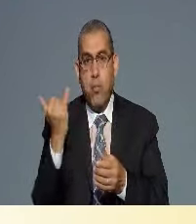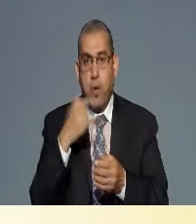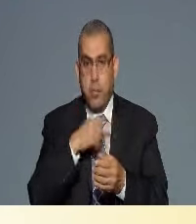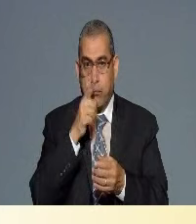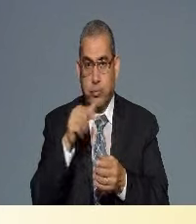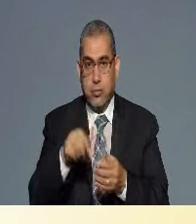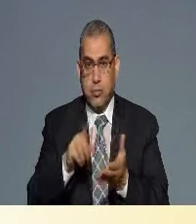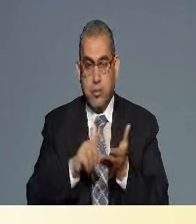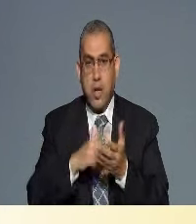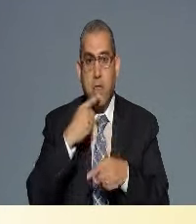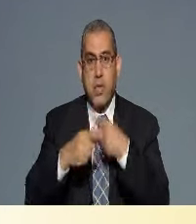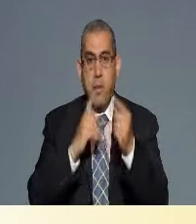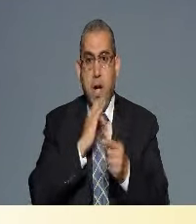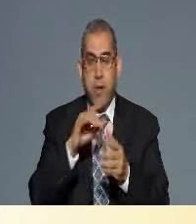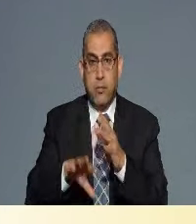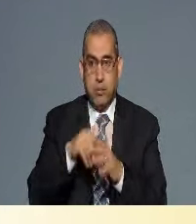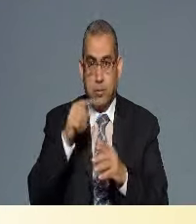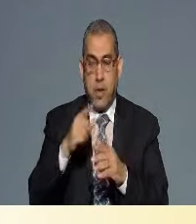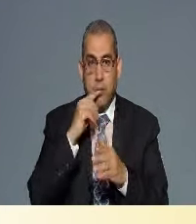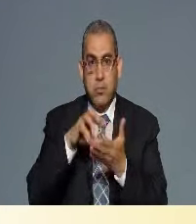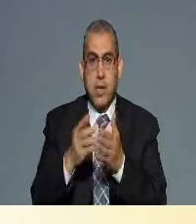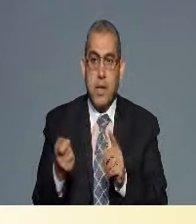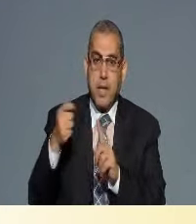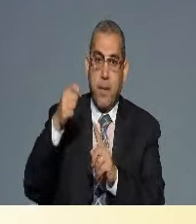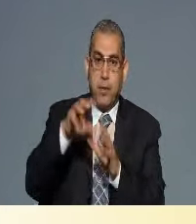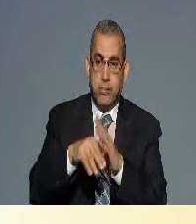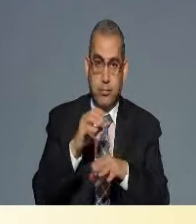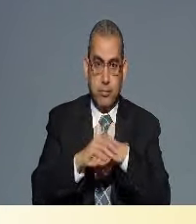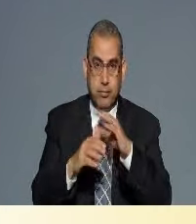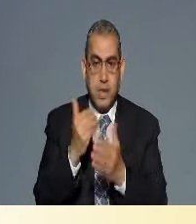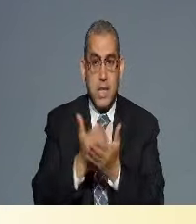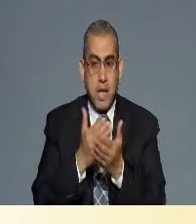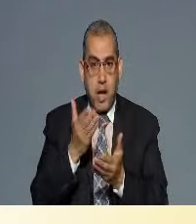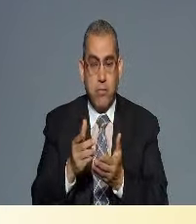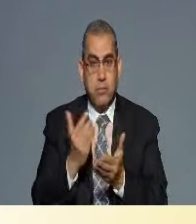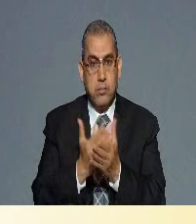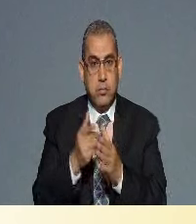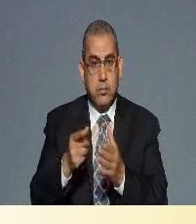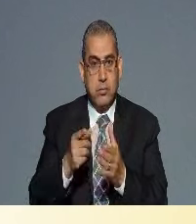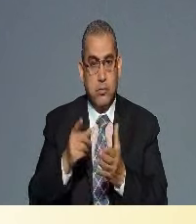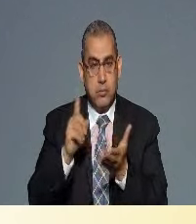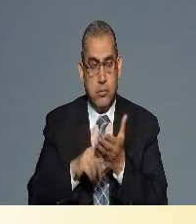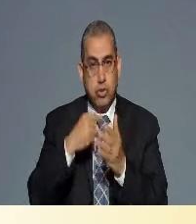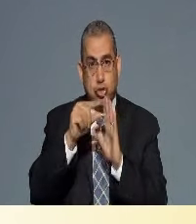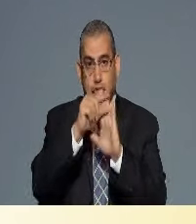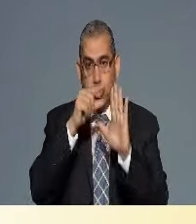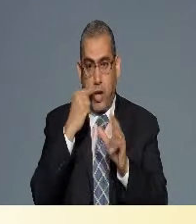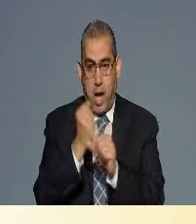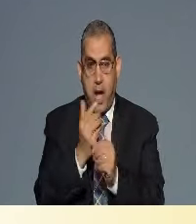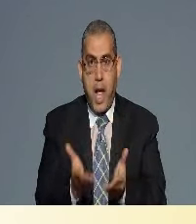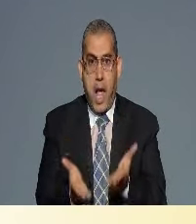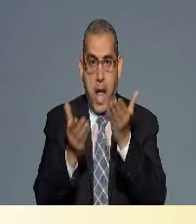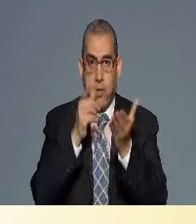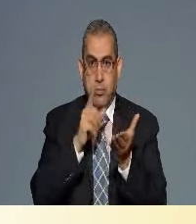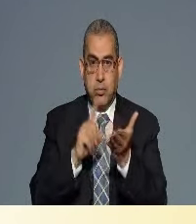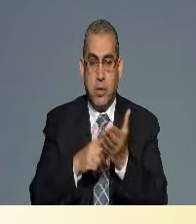وهو دايما لما بنتكلم عن هرم القيمة المضافة من الناحية الاقتصادية كل ما يعني صعدنا للأعلى احنا